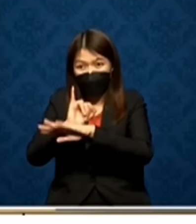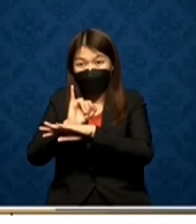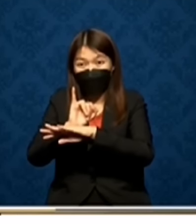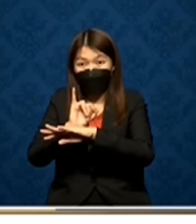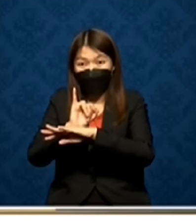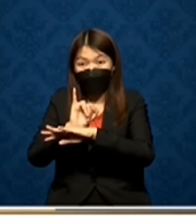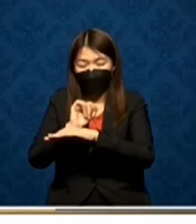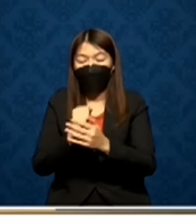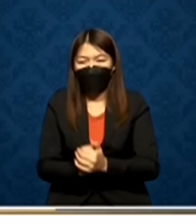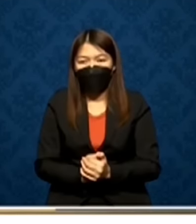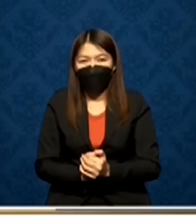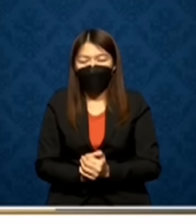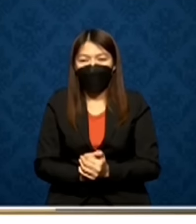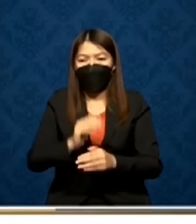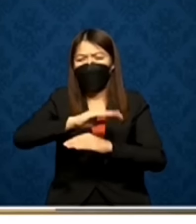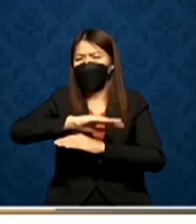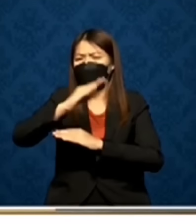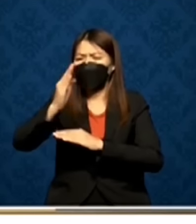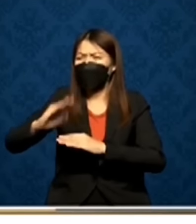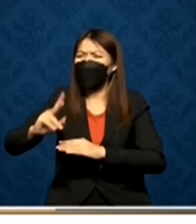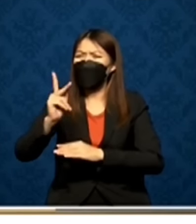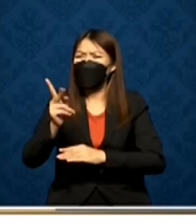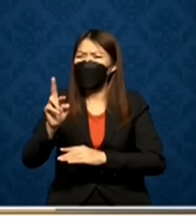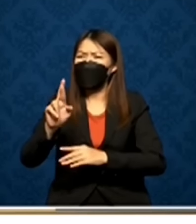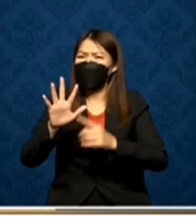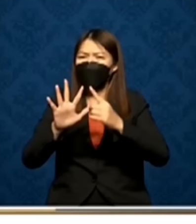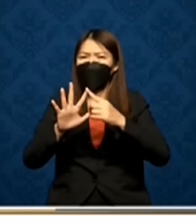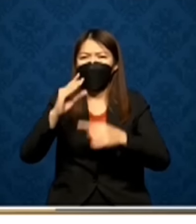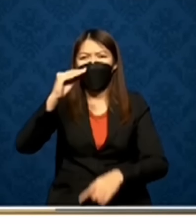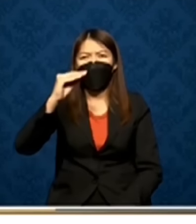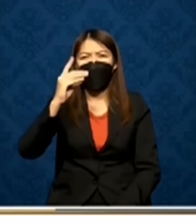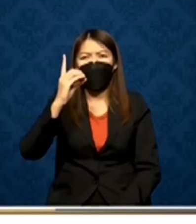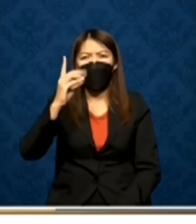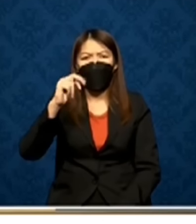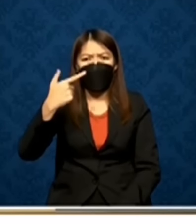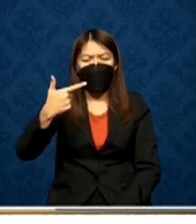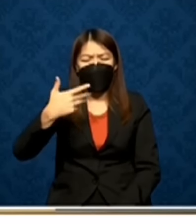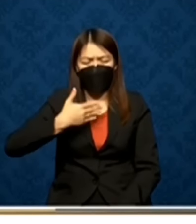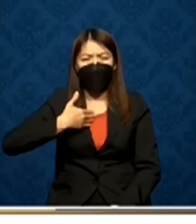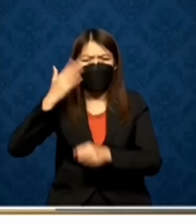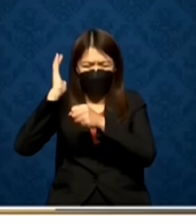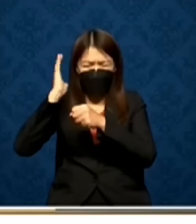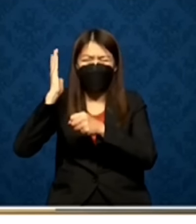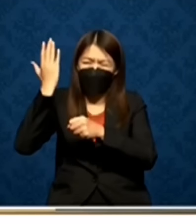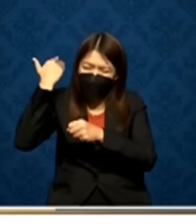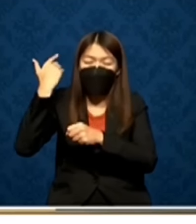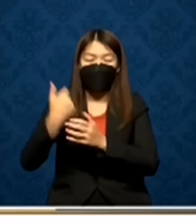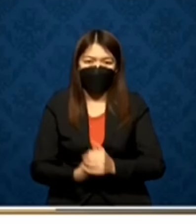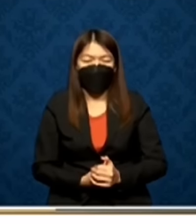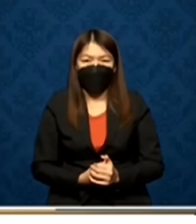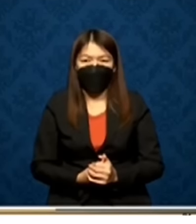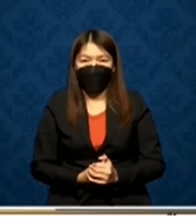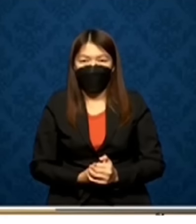ที่ที่ดินเขากระโดงที่ผมเคยอภิปรายไปแล้วอันนี้เป็นเรื่องใหม่ปรากฏว่าเรื่